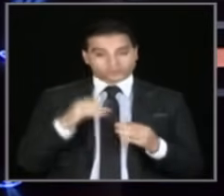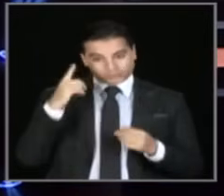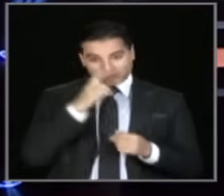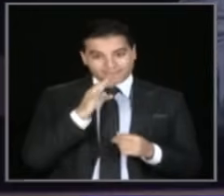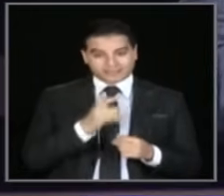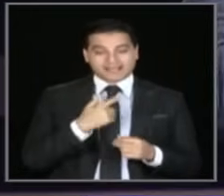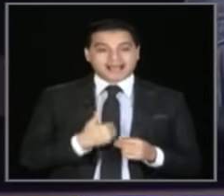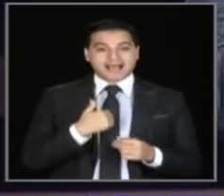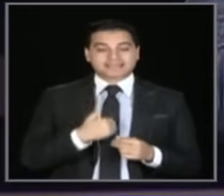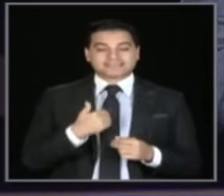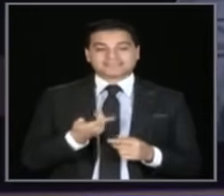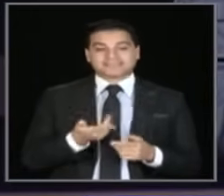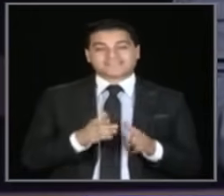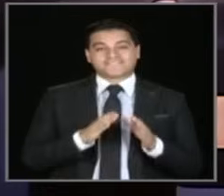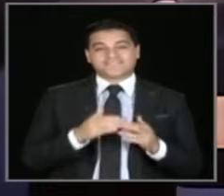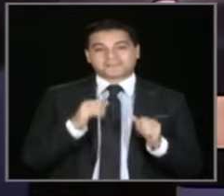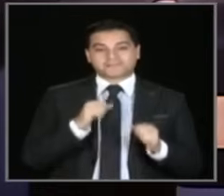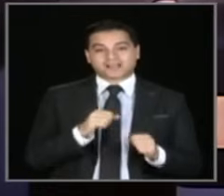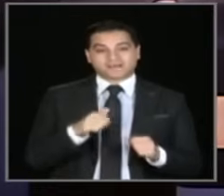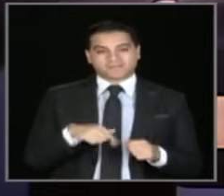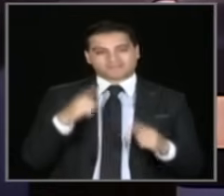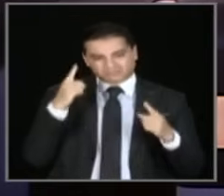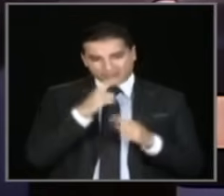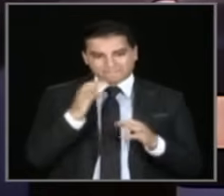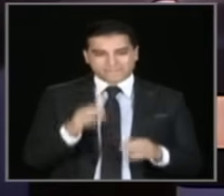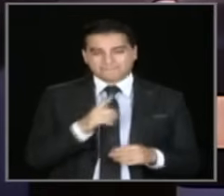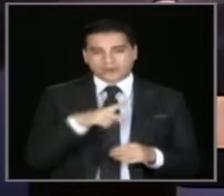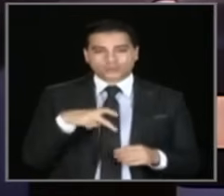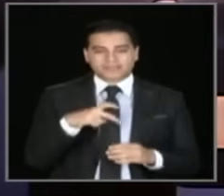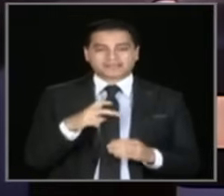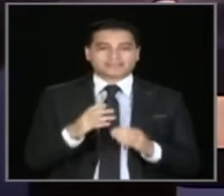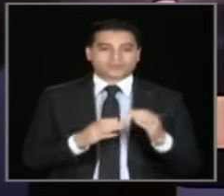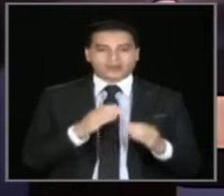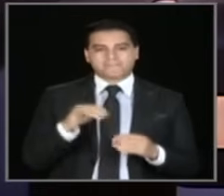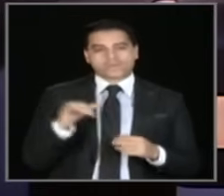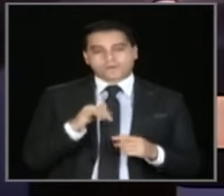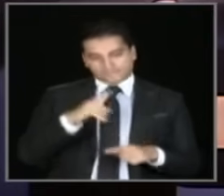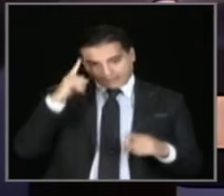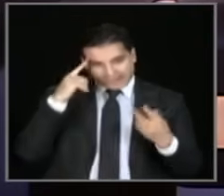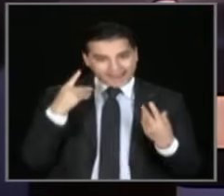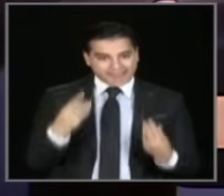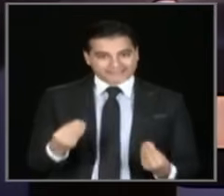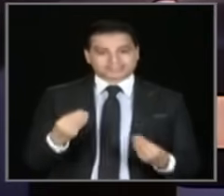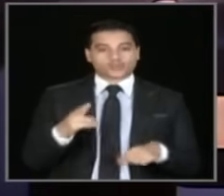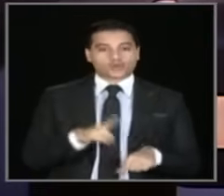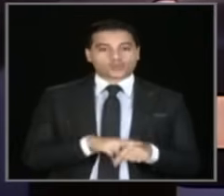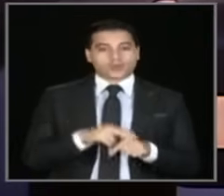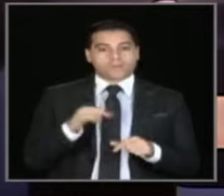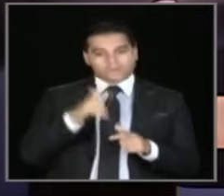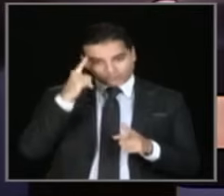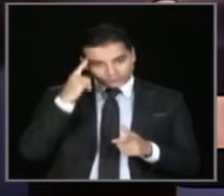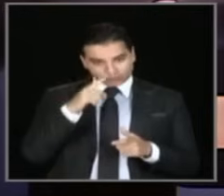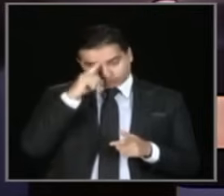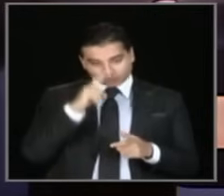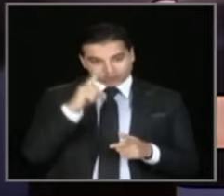الصعب اللي أليكس موجودة فيه؟ هو موقف صعب طبعا زي ما حضرتك قلت، بس أهم حاجة إن احنا طبعا نكون هاديين وان شاء